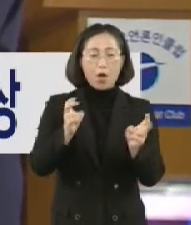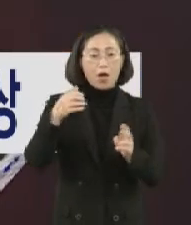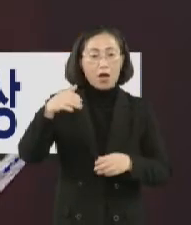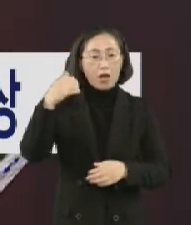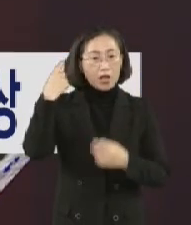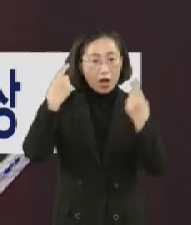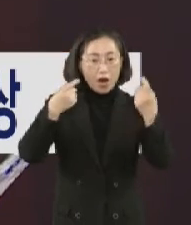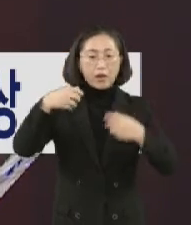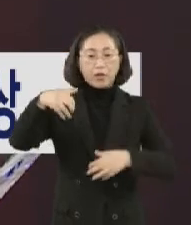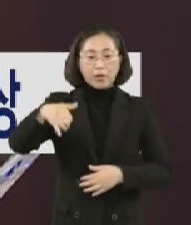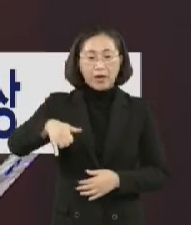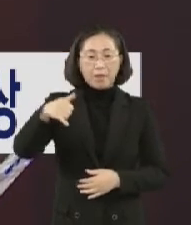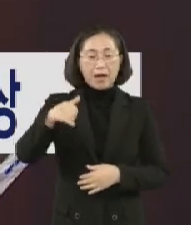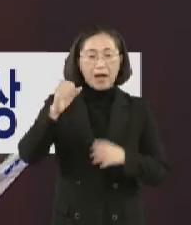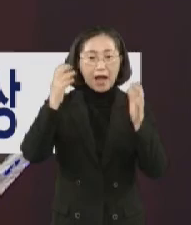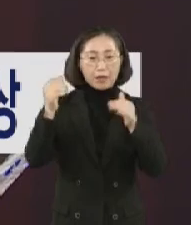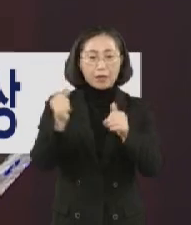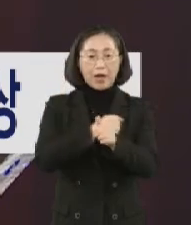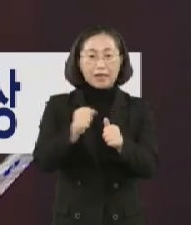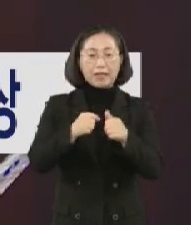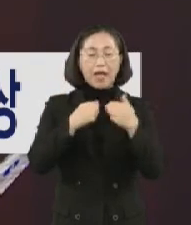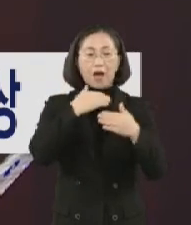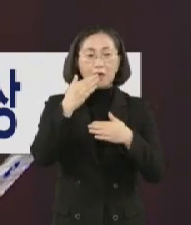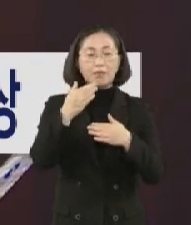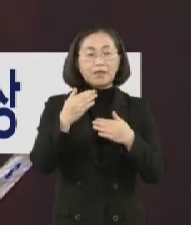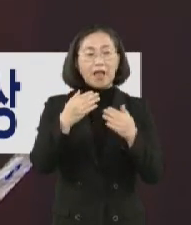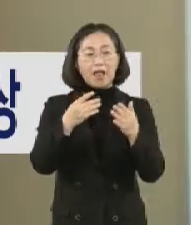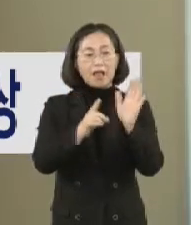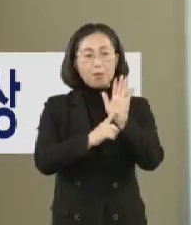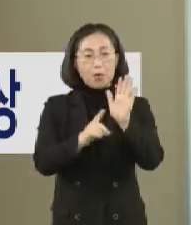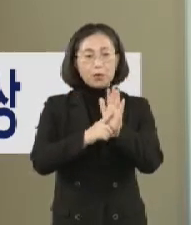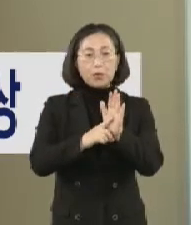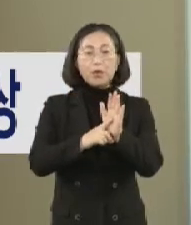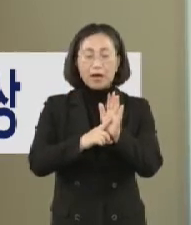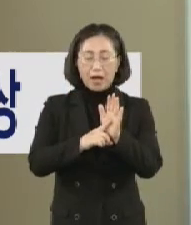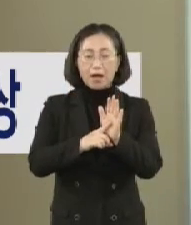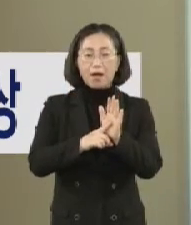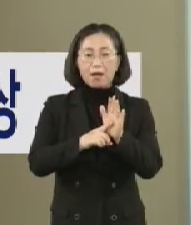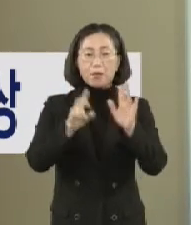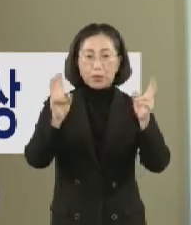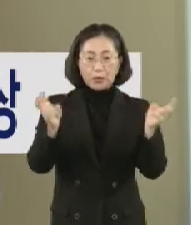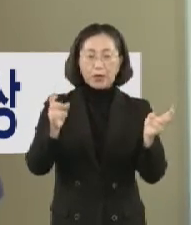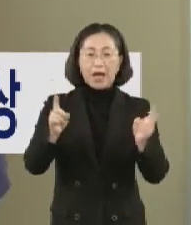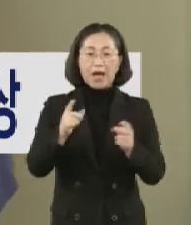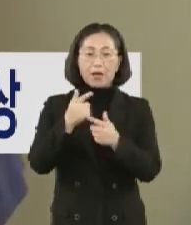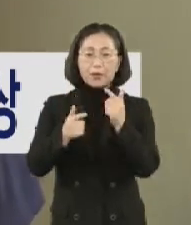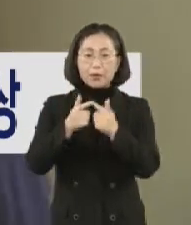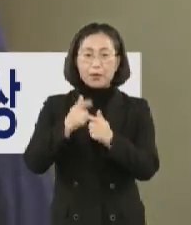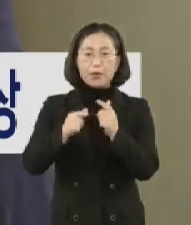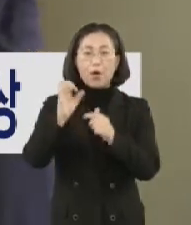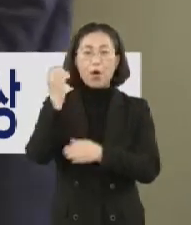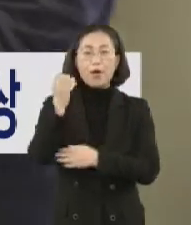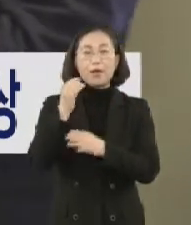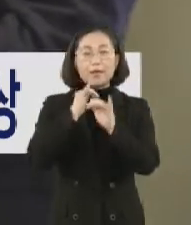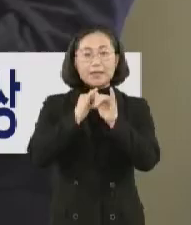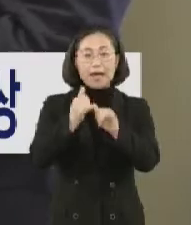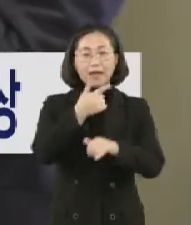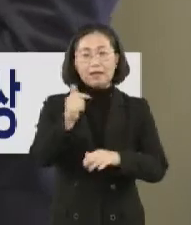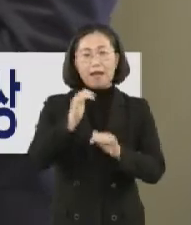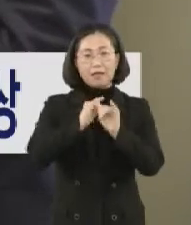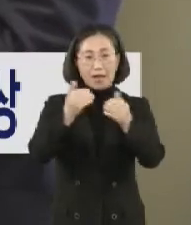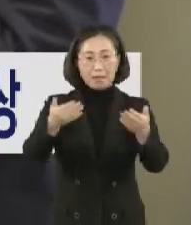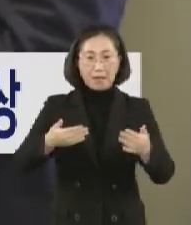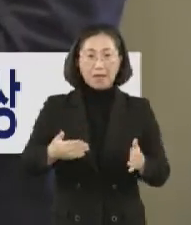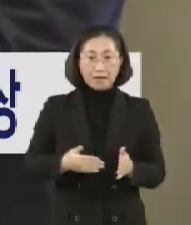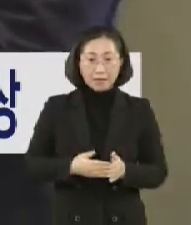악대 4만 9 쌓아 동 연속기획 보도가 모교 언론 링크 러비 수여하는 2020년 모교 원론 인상 대상을